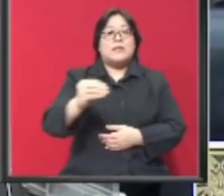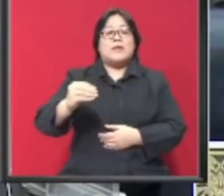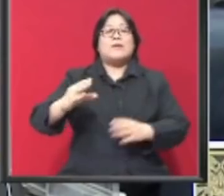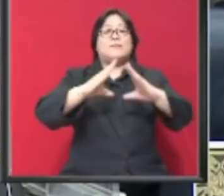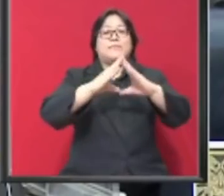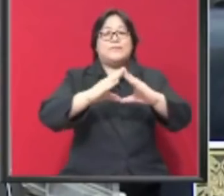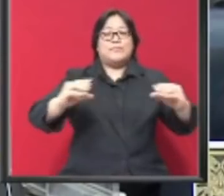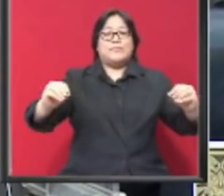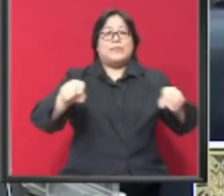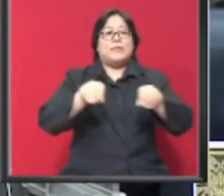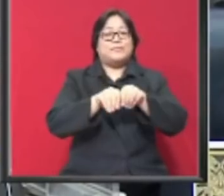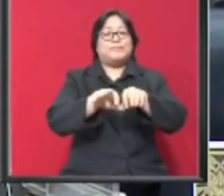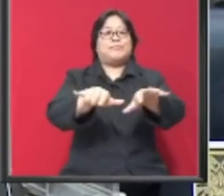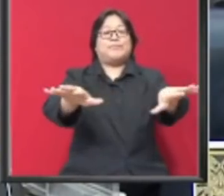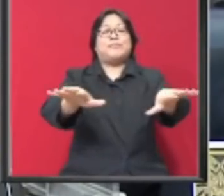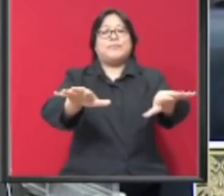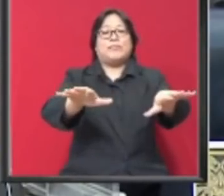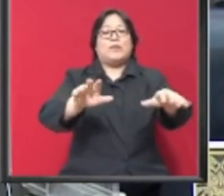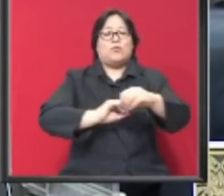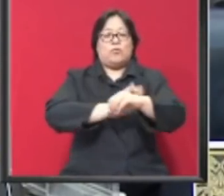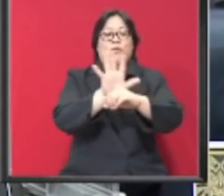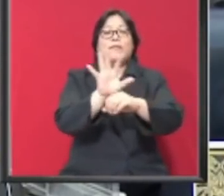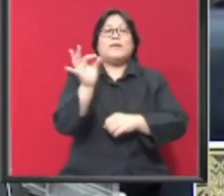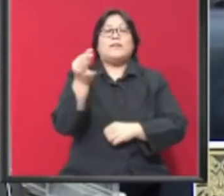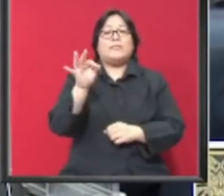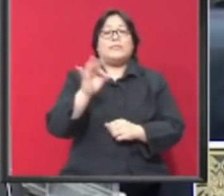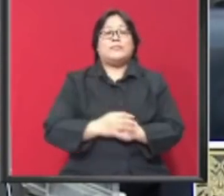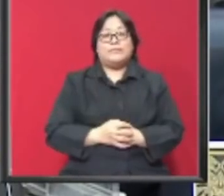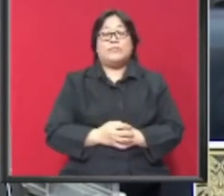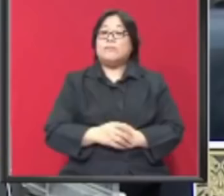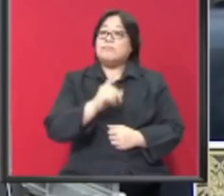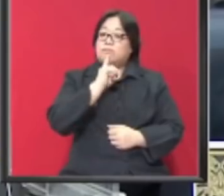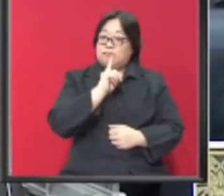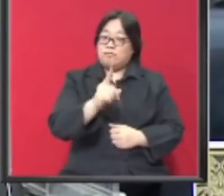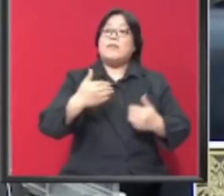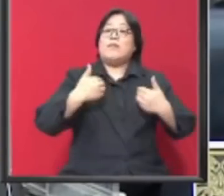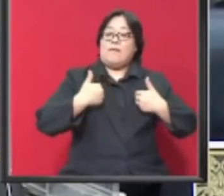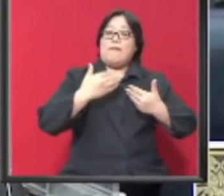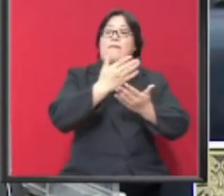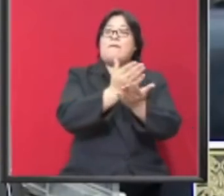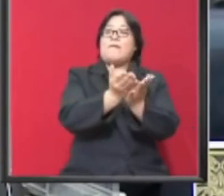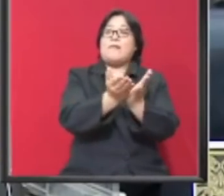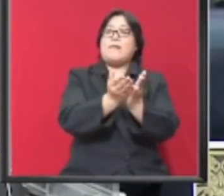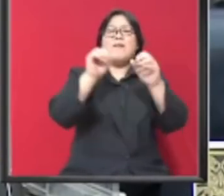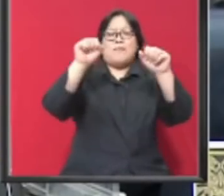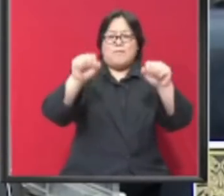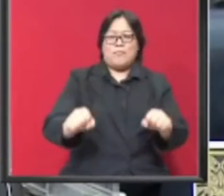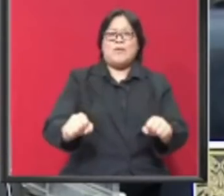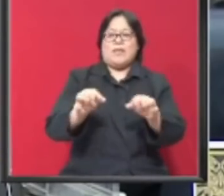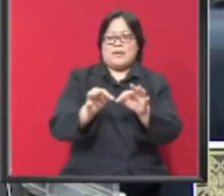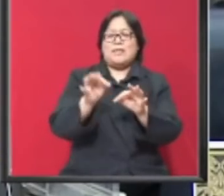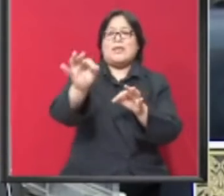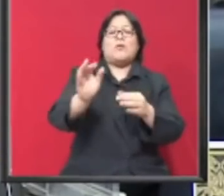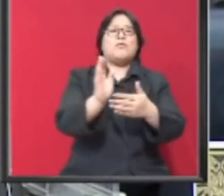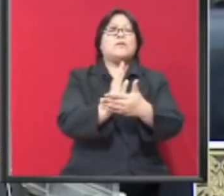membentuk ras perkembangan wabak komitmen belas tentu ada perbelanjaan yang boleh ditangguh